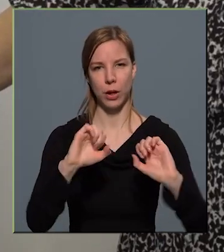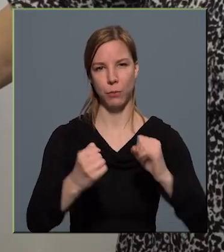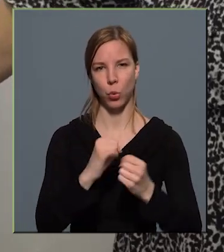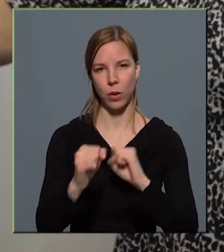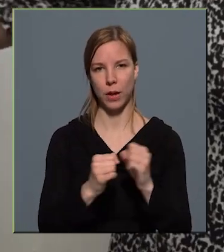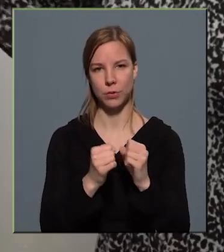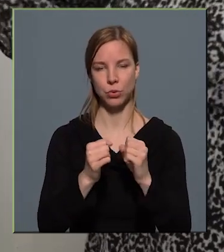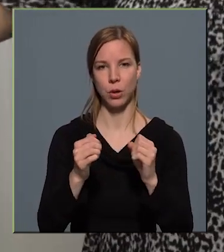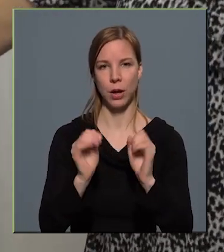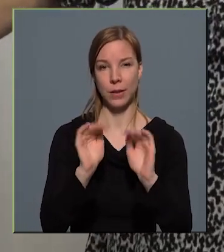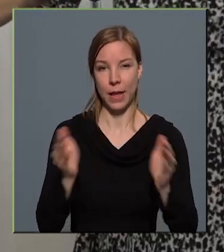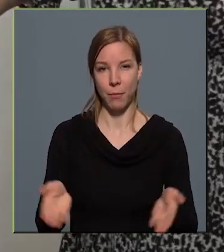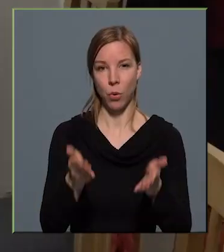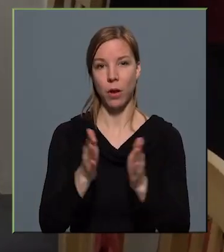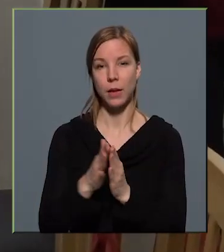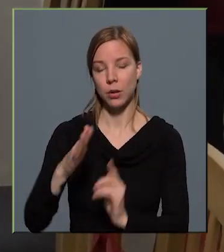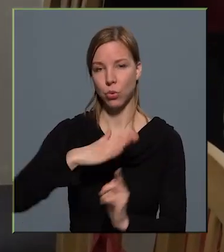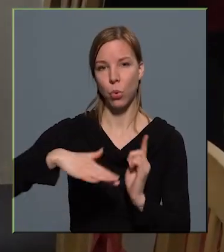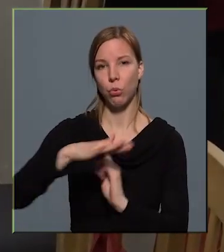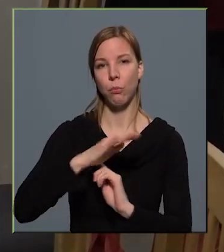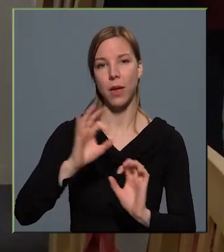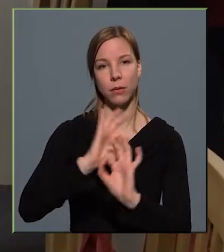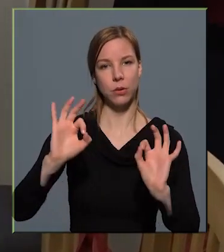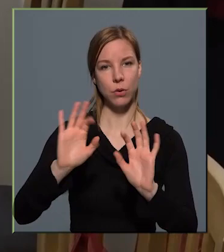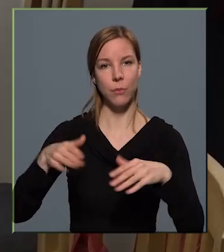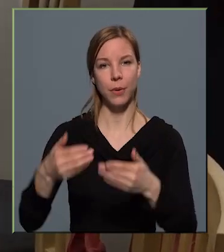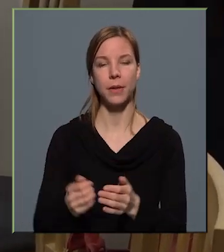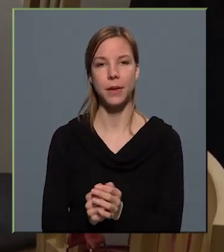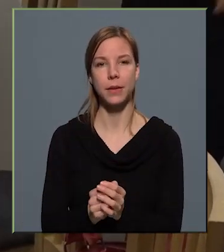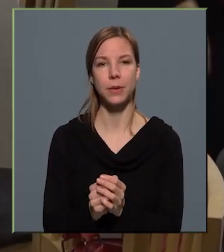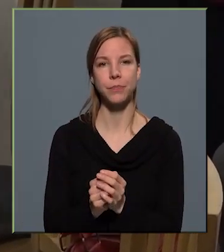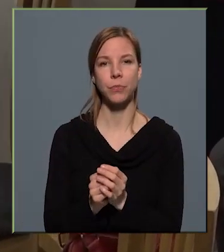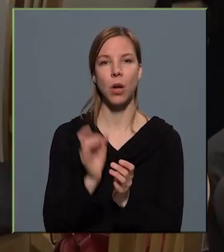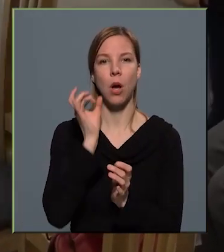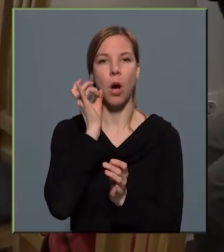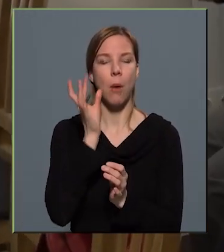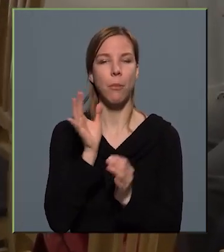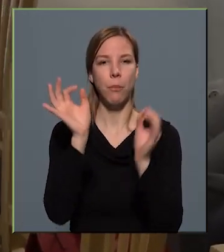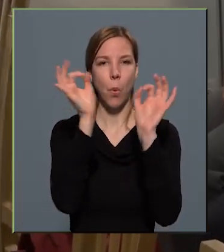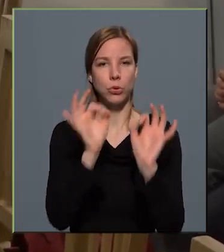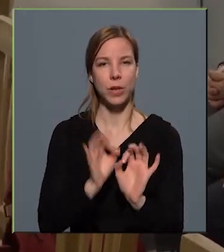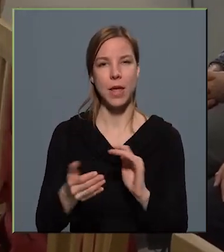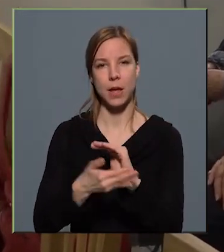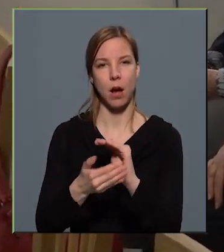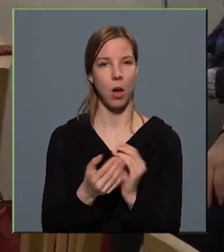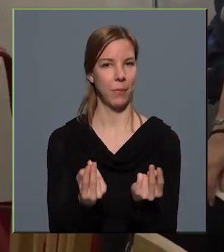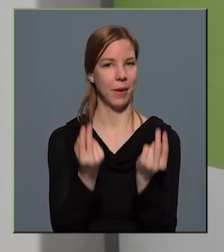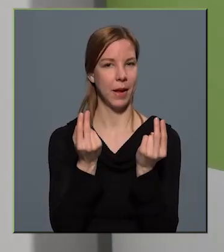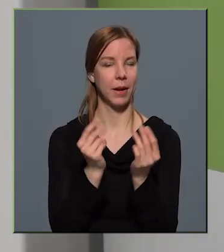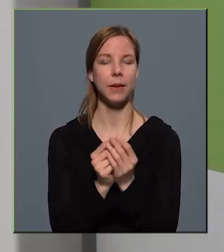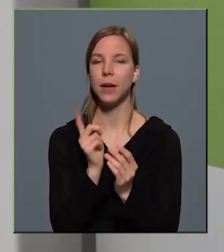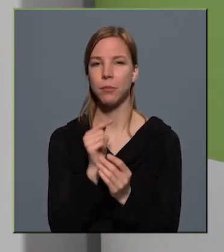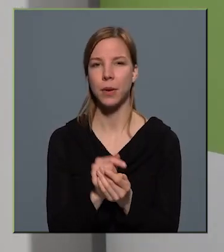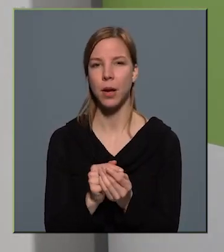a körülmények jobb átételéhez. És ugye a Boschnak az alapvető értékei között az van, hogy a közvetlen